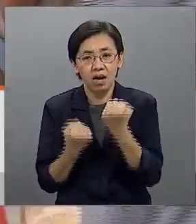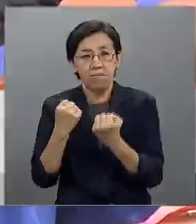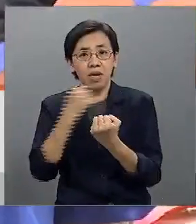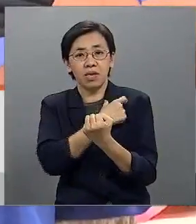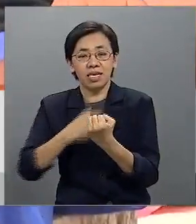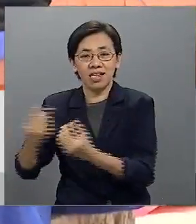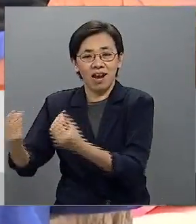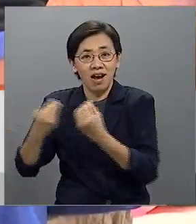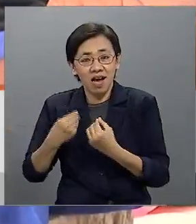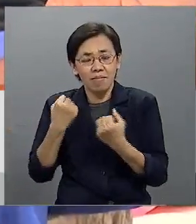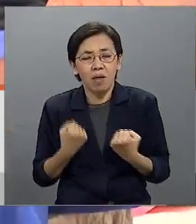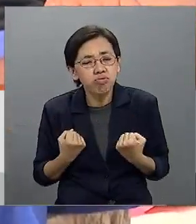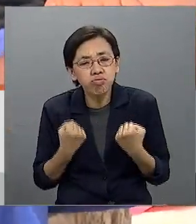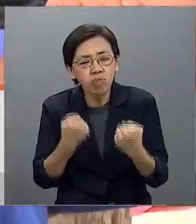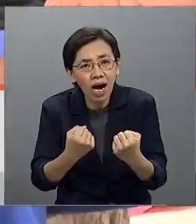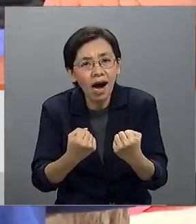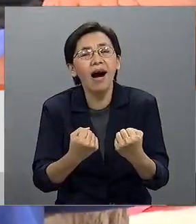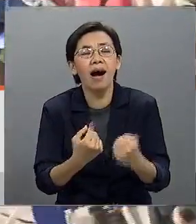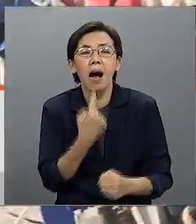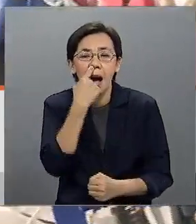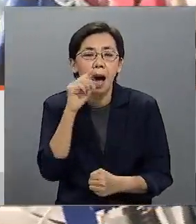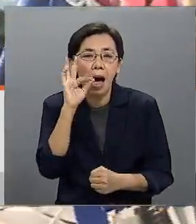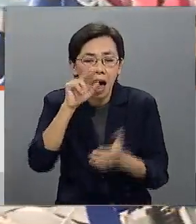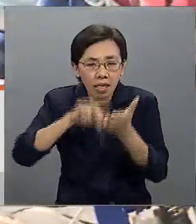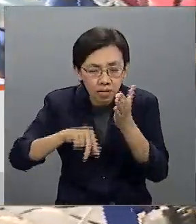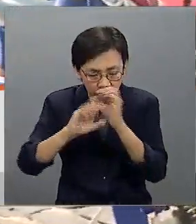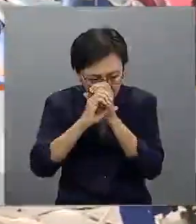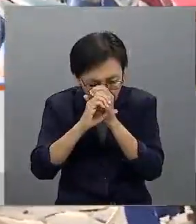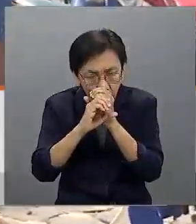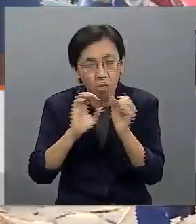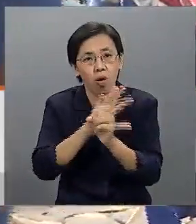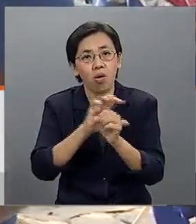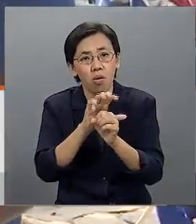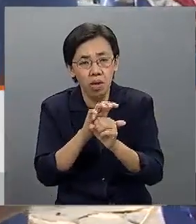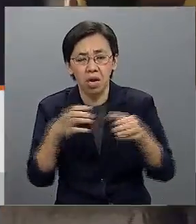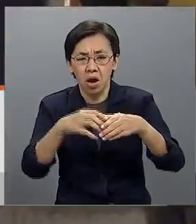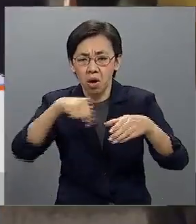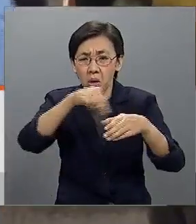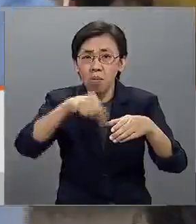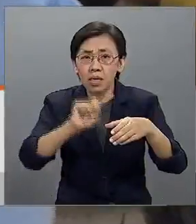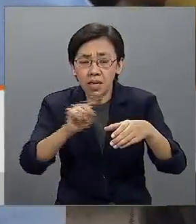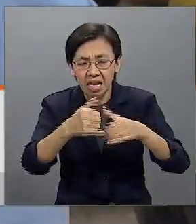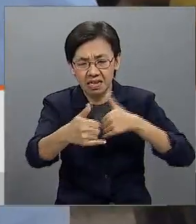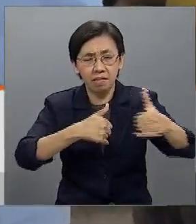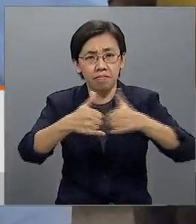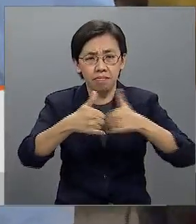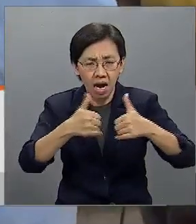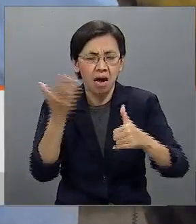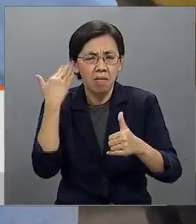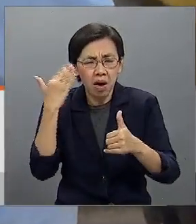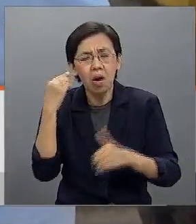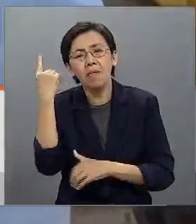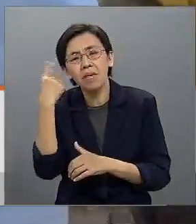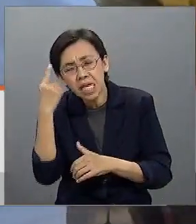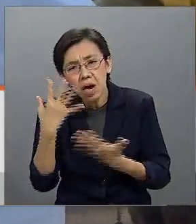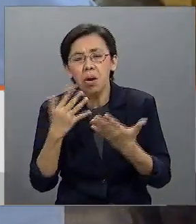รภัยเพื่อตรวจหาเชื้อโควิด-19 ให้แก่กลุ่มเสี่ยงที่มีประวัติเดินทางเชื่อมโยงกับผู้ติดเชื้อโควิด-19 ก่อนหน้านี้ค่ะโดยเฉ